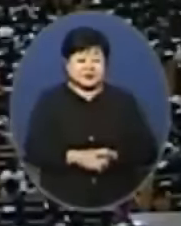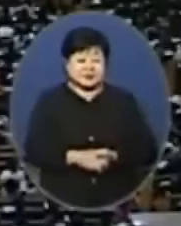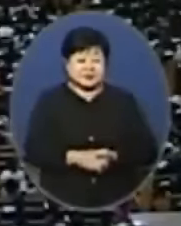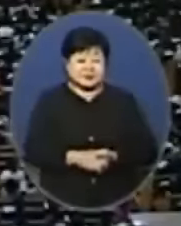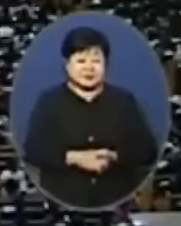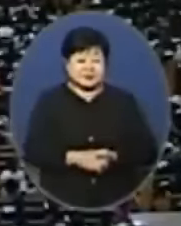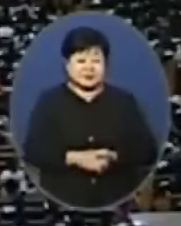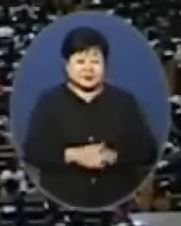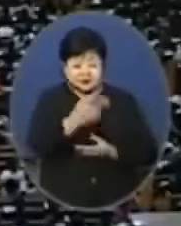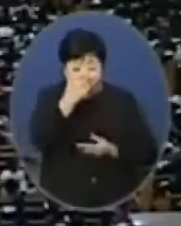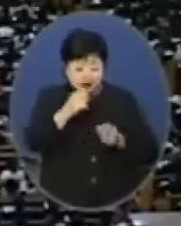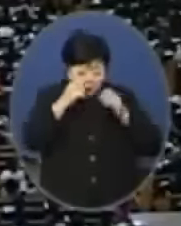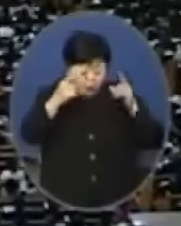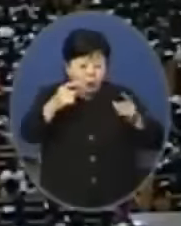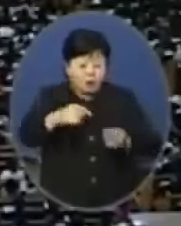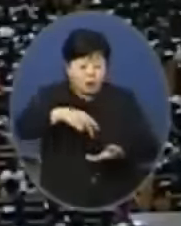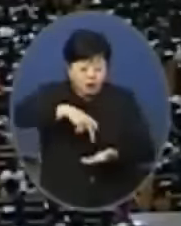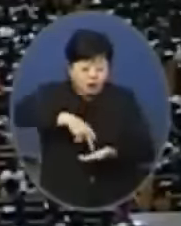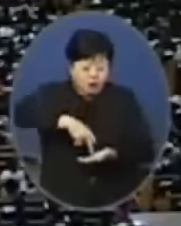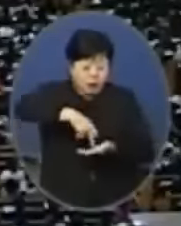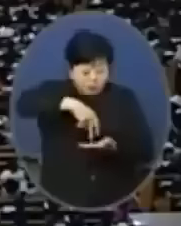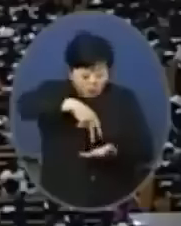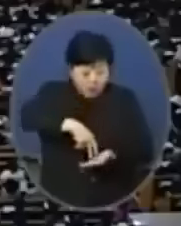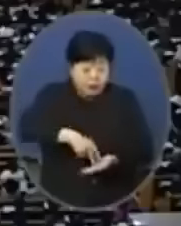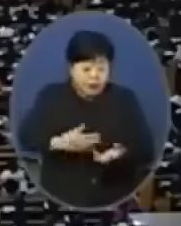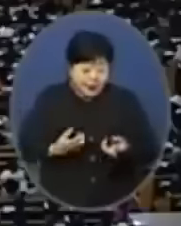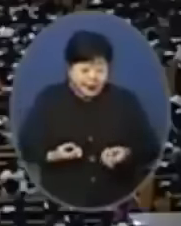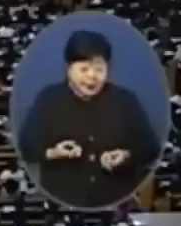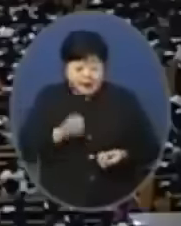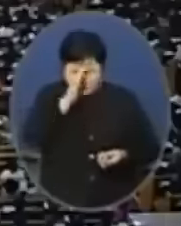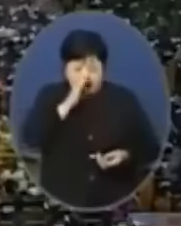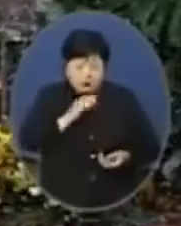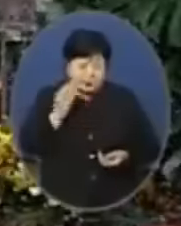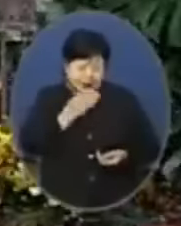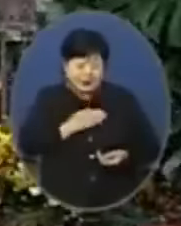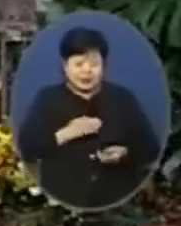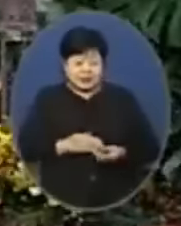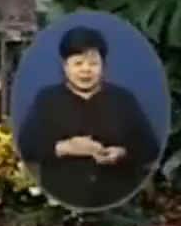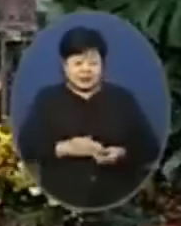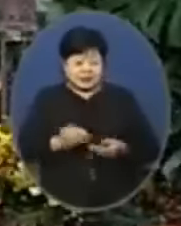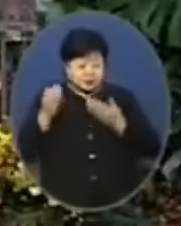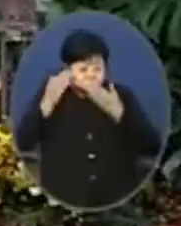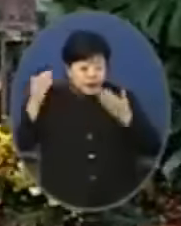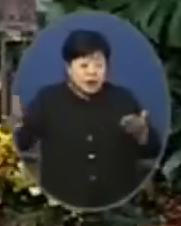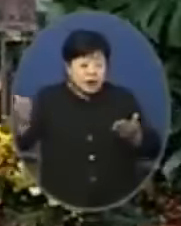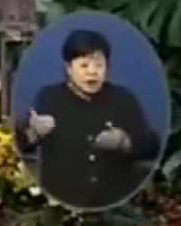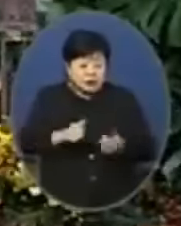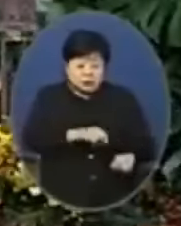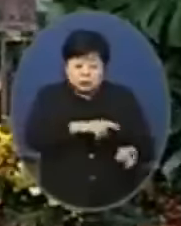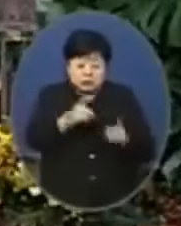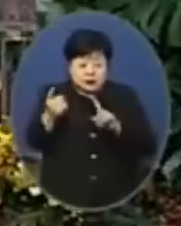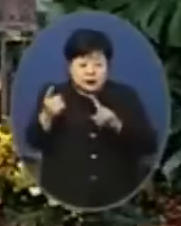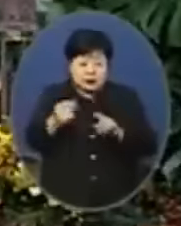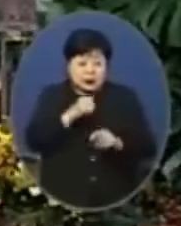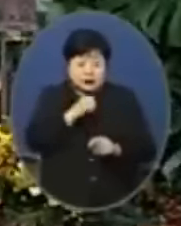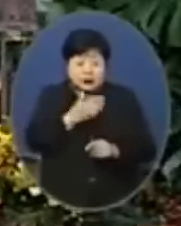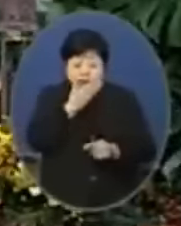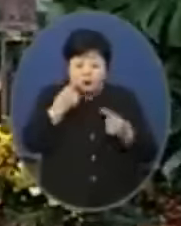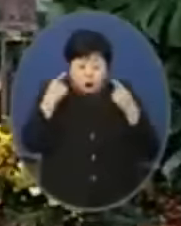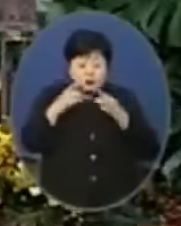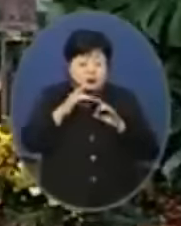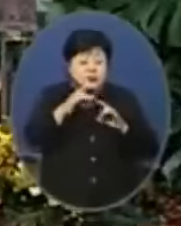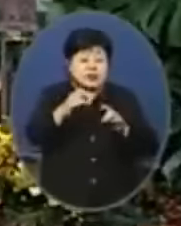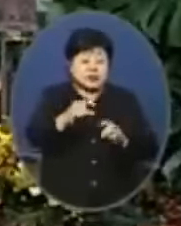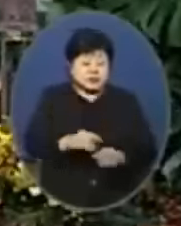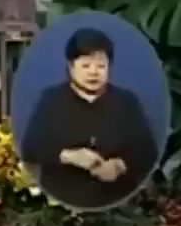맹인이 보며 못 걷는 사람이 걸으며 나병 환자가 깨끗함을 받으며 못 듣는 자가 들으며 죽은 자가 살아나며 가난한 자에게 복음이 전파되는